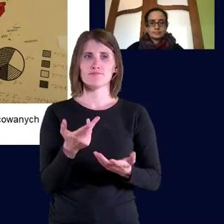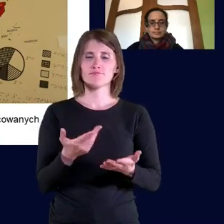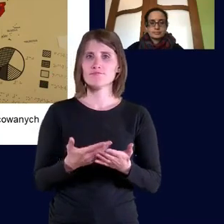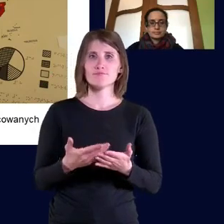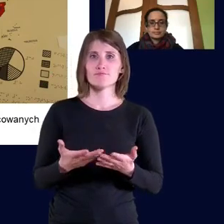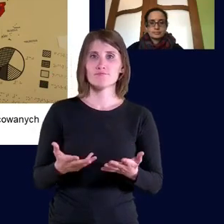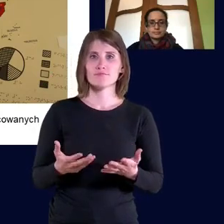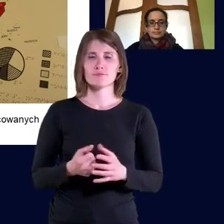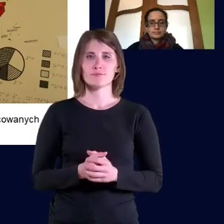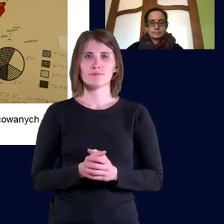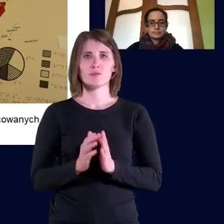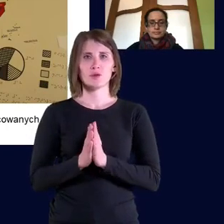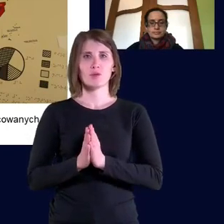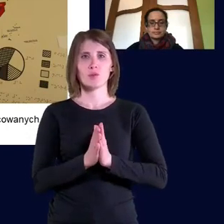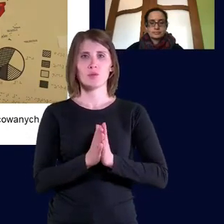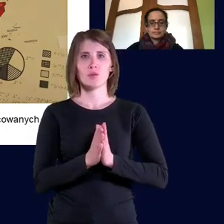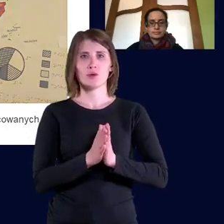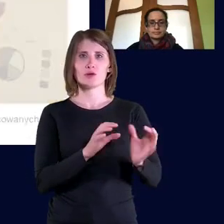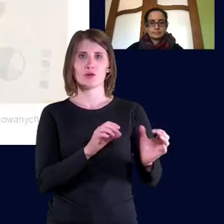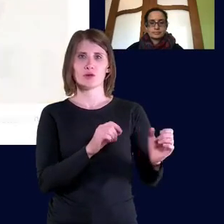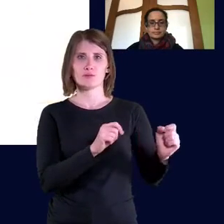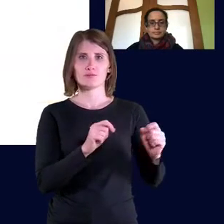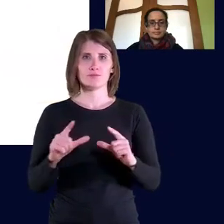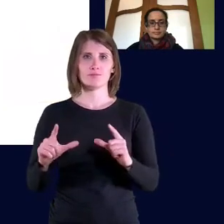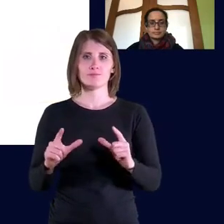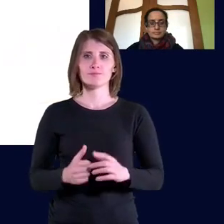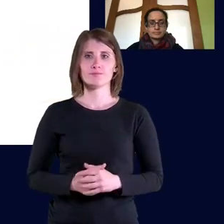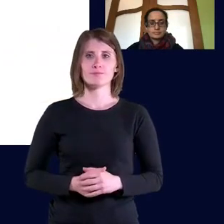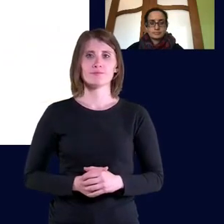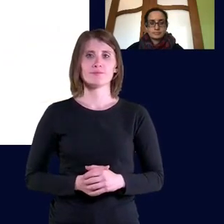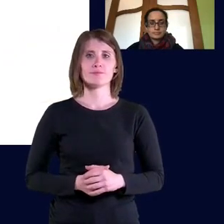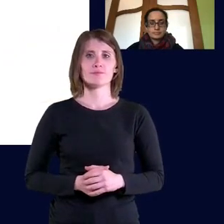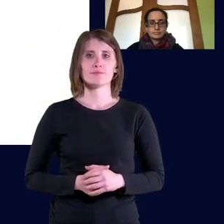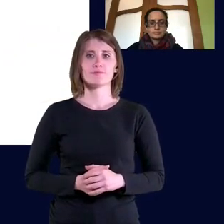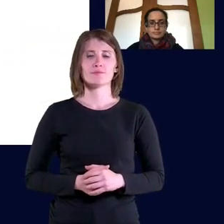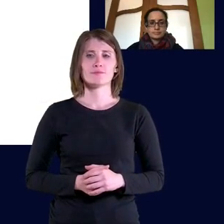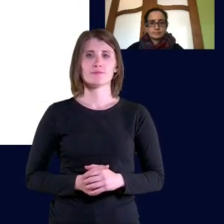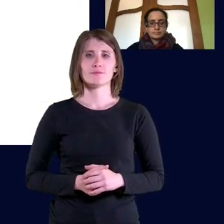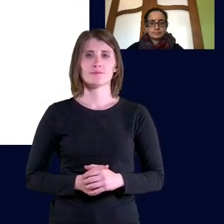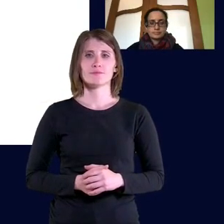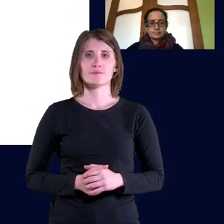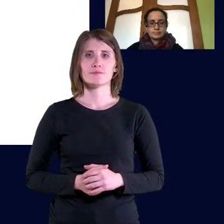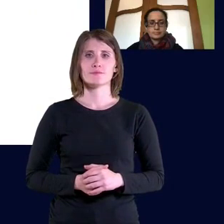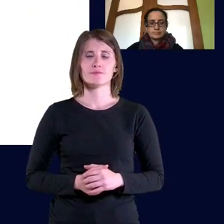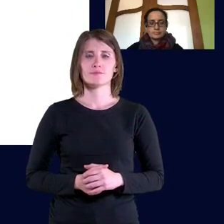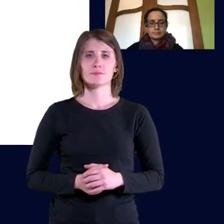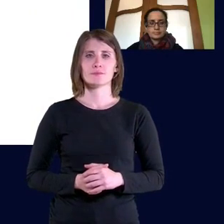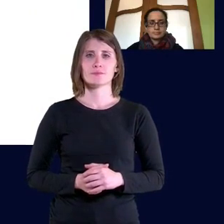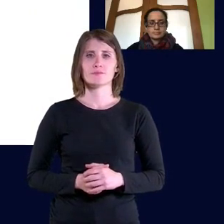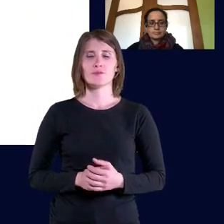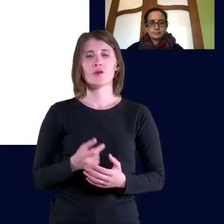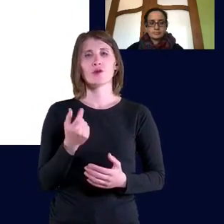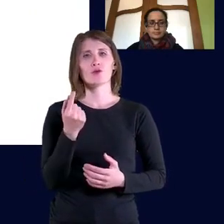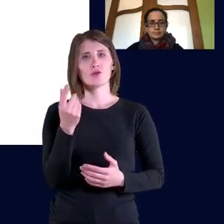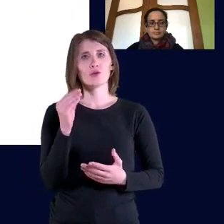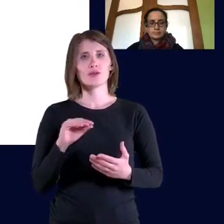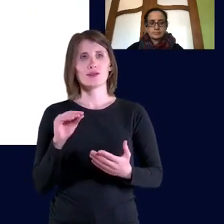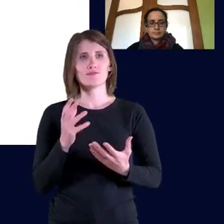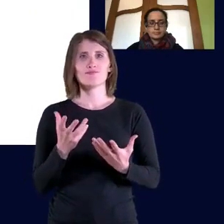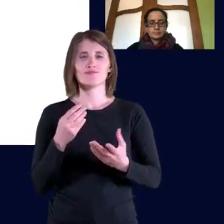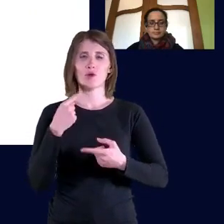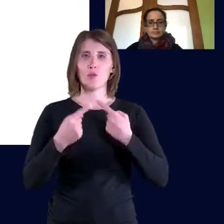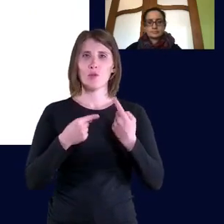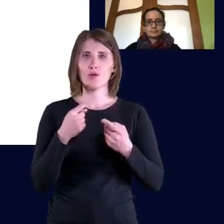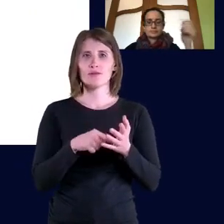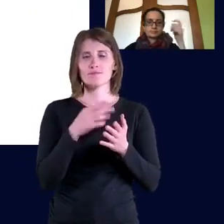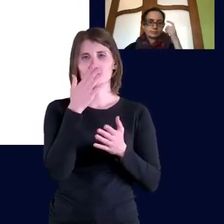poprosić o kolejny slajd tutaj No i tutaj właśnie chcę kilka słów powiedzieć o tym